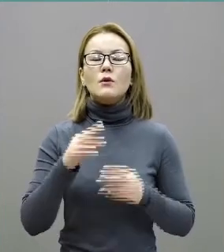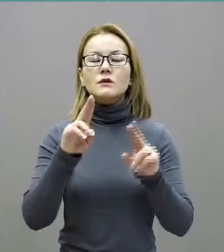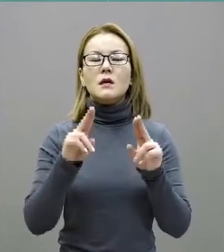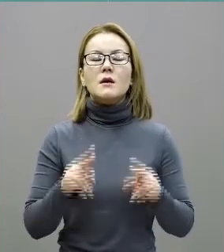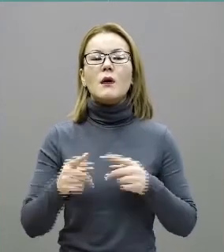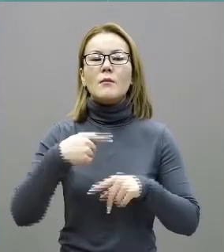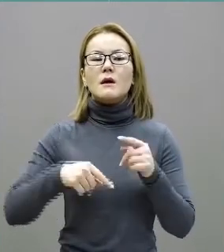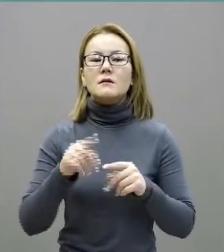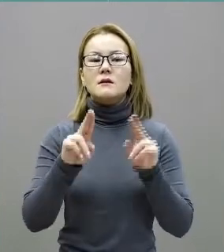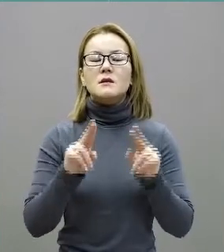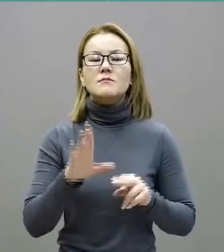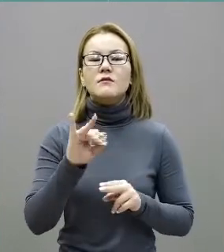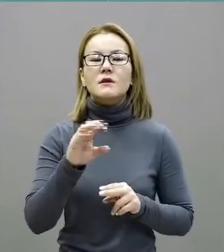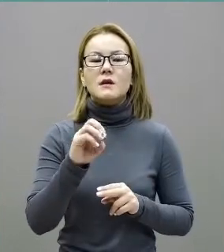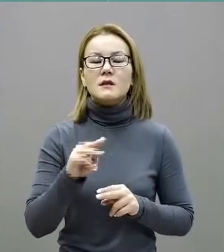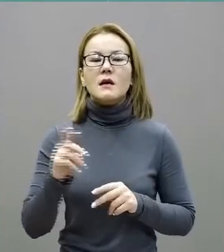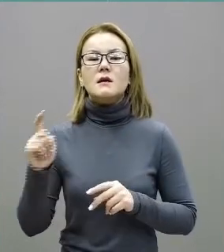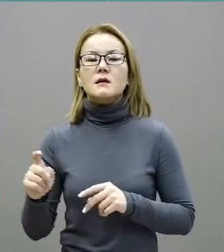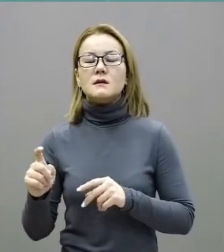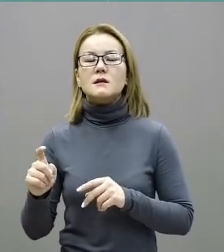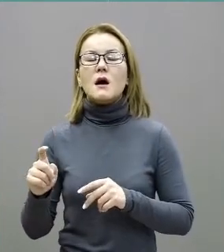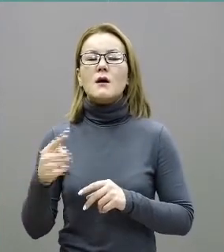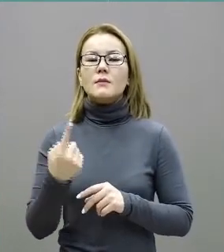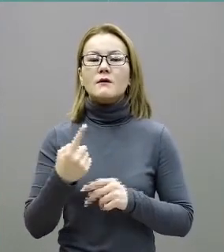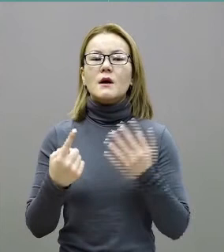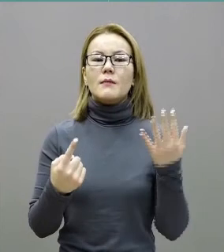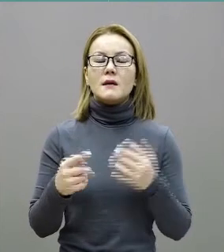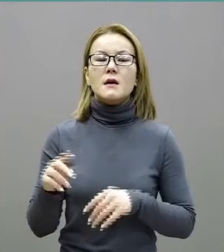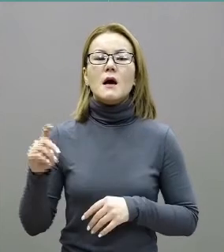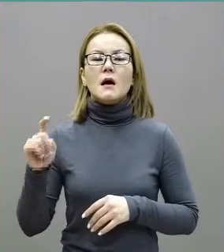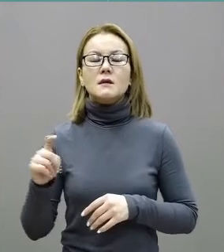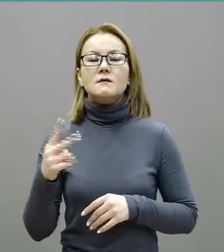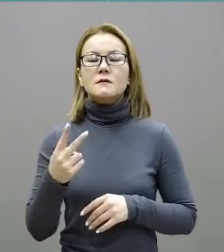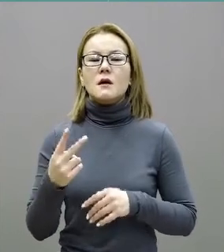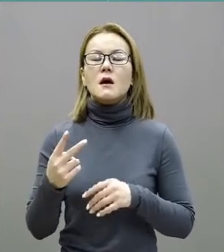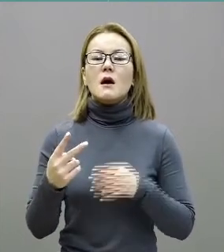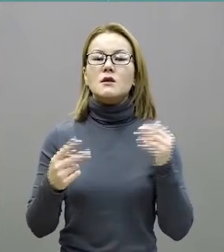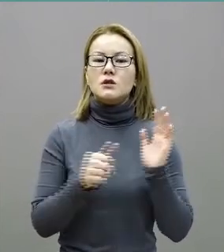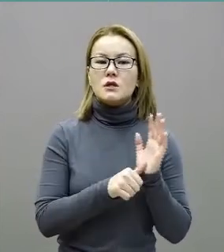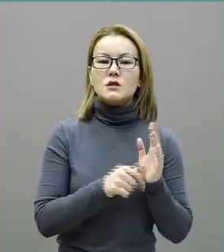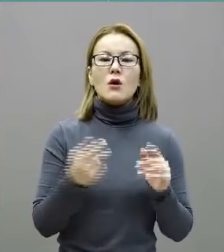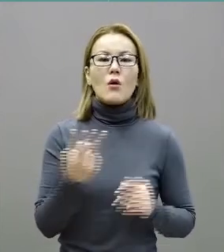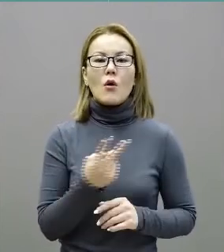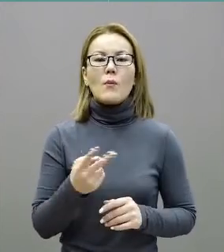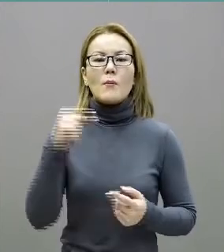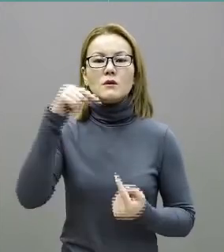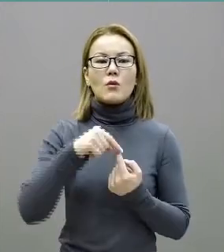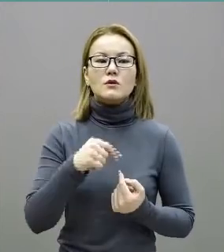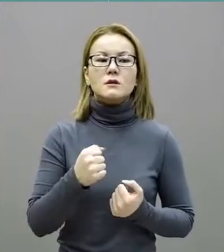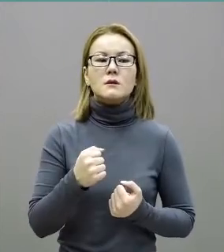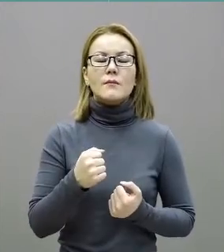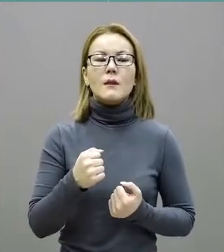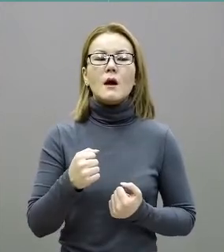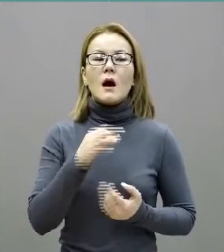виета получим следующее корни x1 равно 5x 2 равно 6 оба корня подходит по смыслу задачи